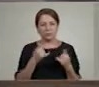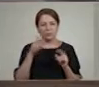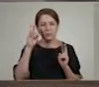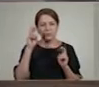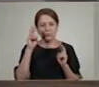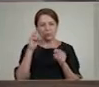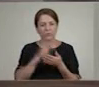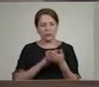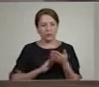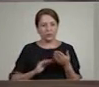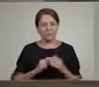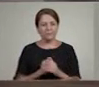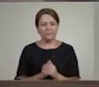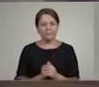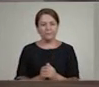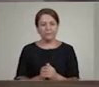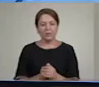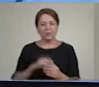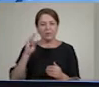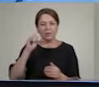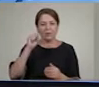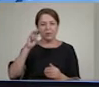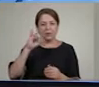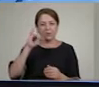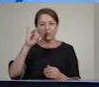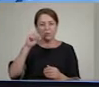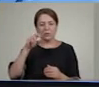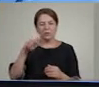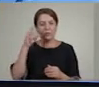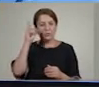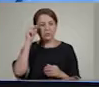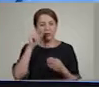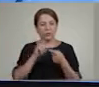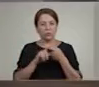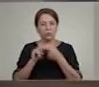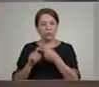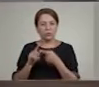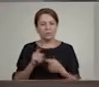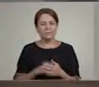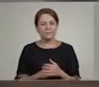mavzuni yozib oling. Natural sonlarni qo'shish.